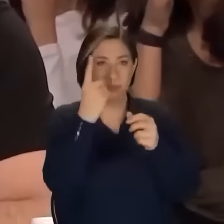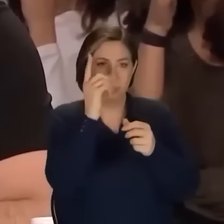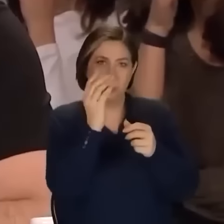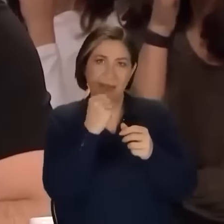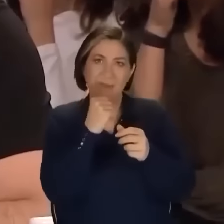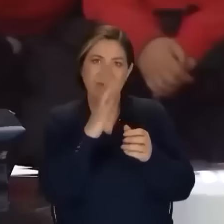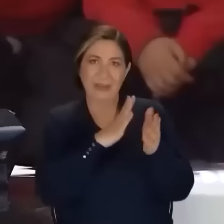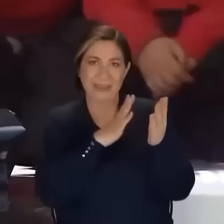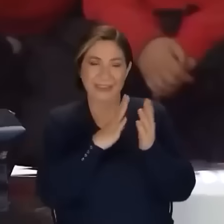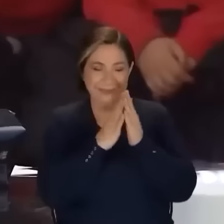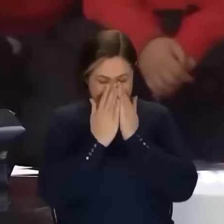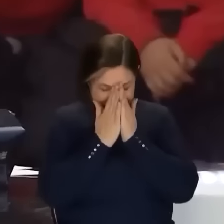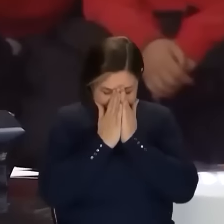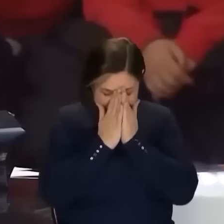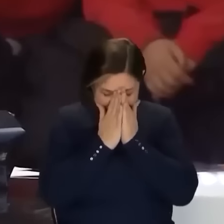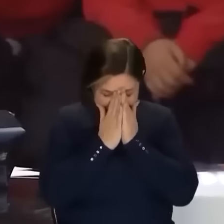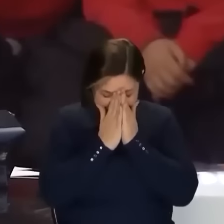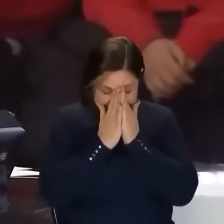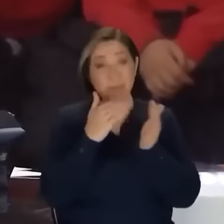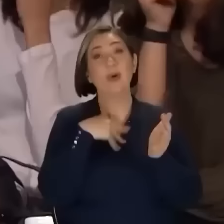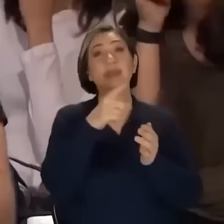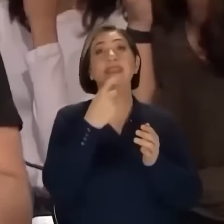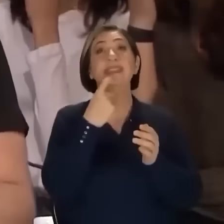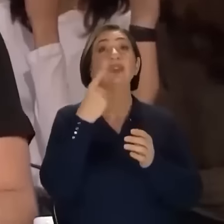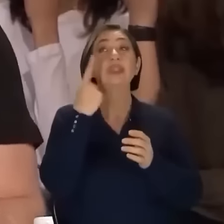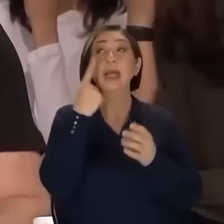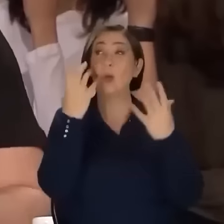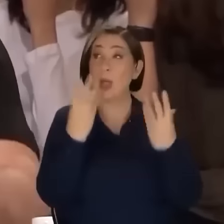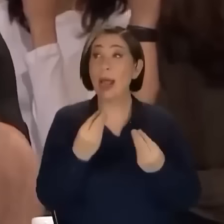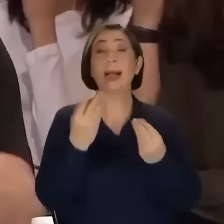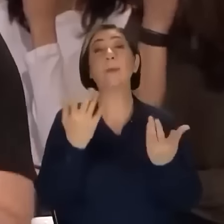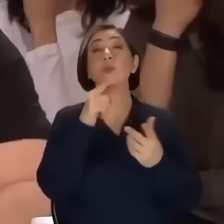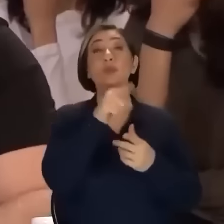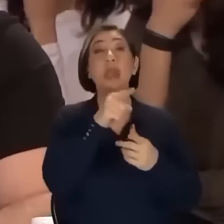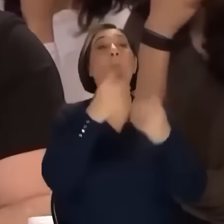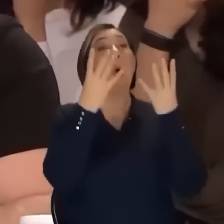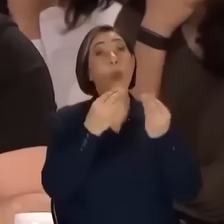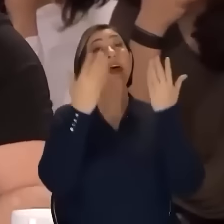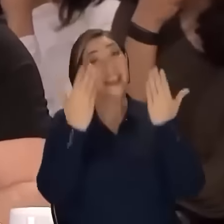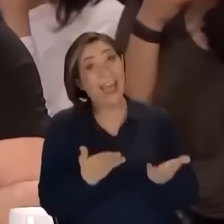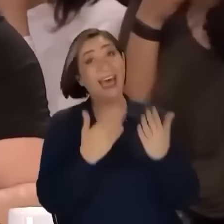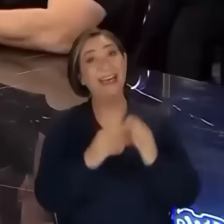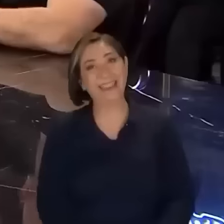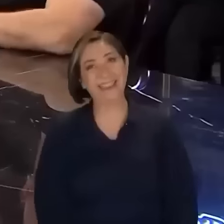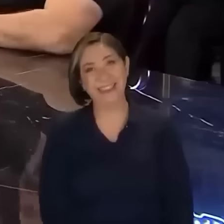bir çocuk var şimdi ben Çağın şahidi olarak şunu söylüyorum Yani bunlar oluyor